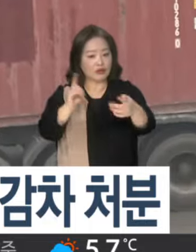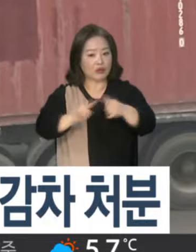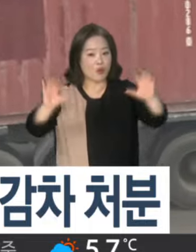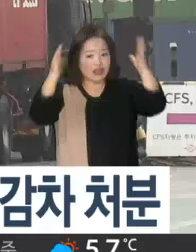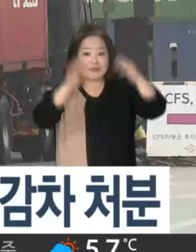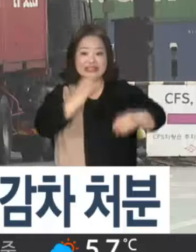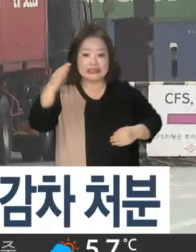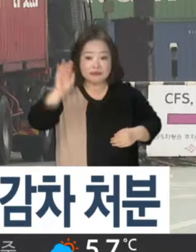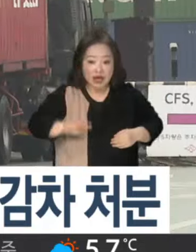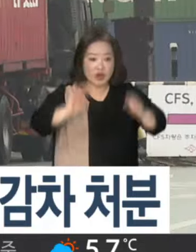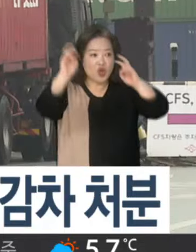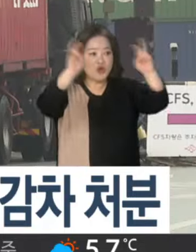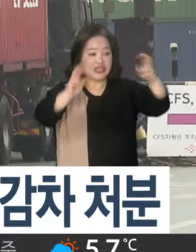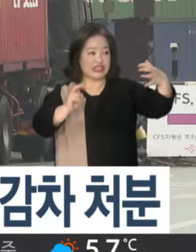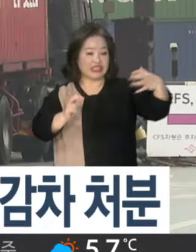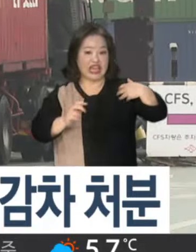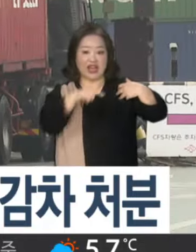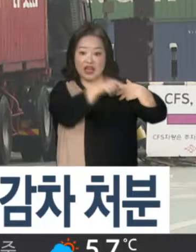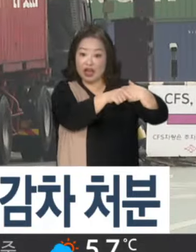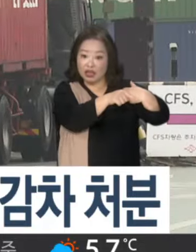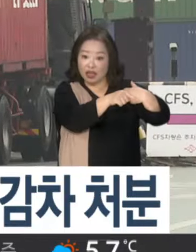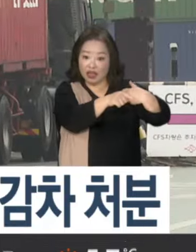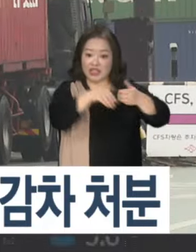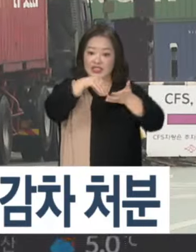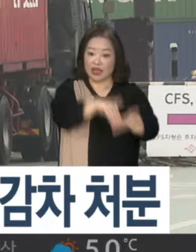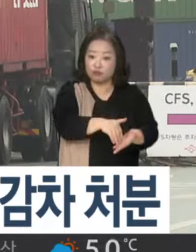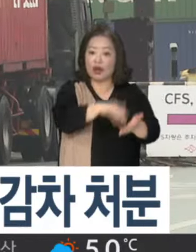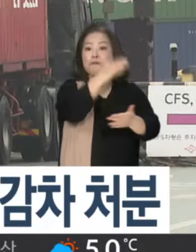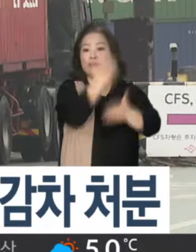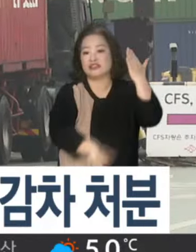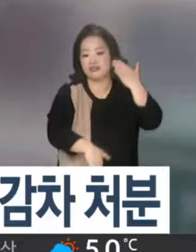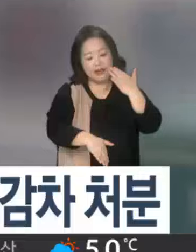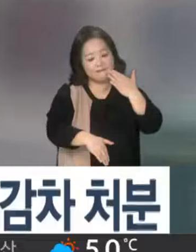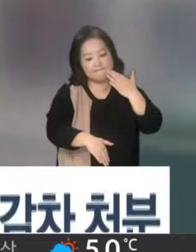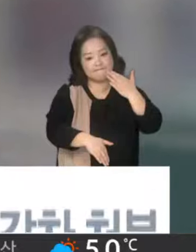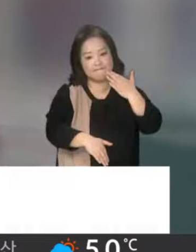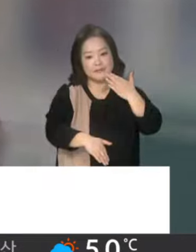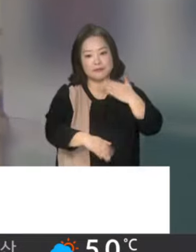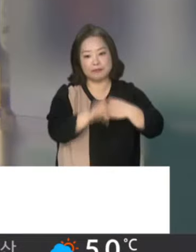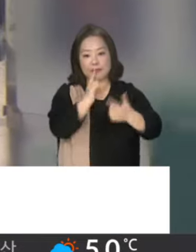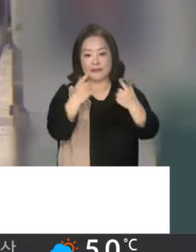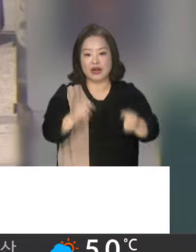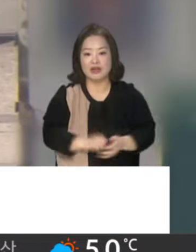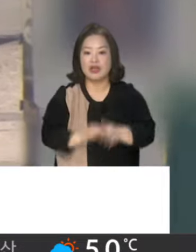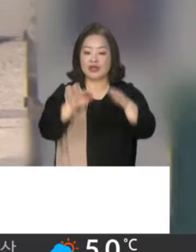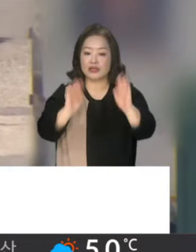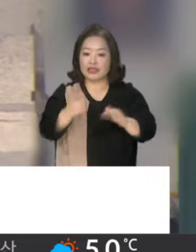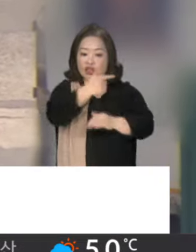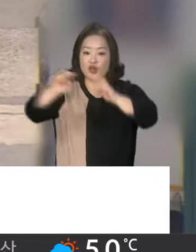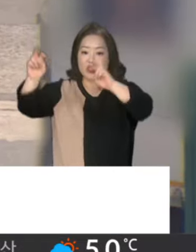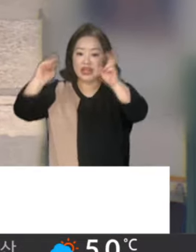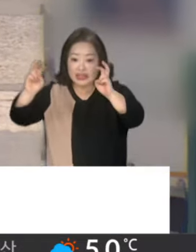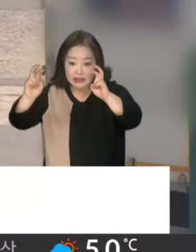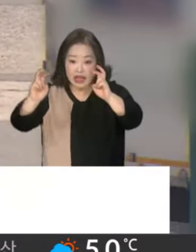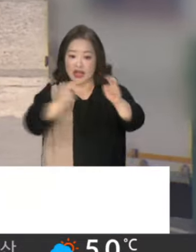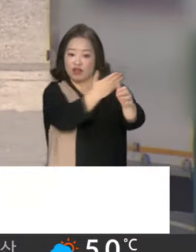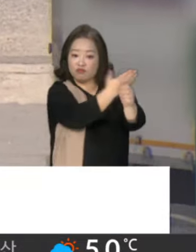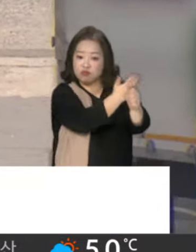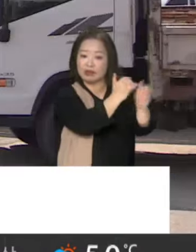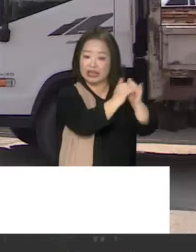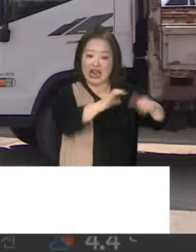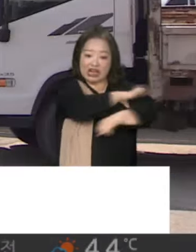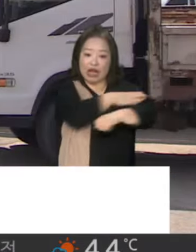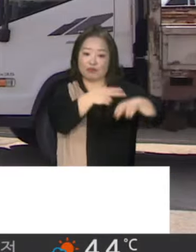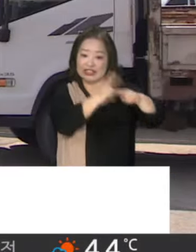, 주요화주들의책임을강화하지못했다는점에서이정책을비판했다 .대형화주 들의남용과운임